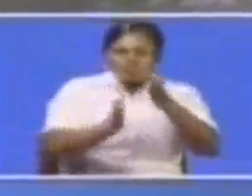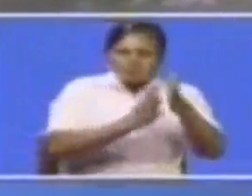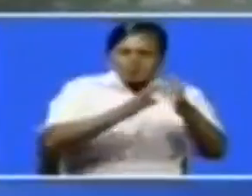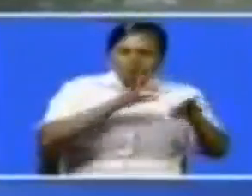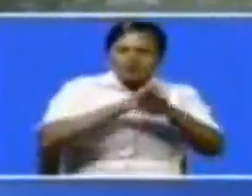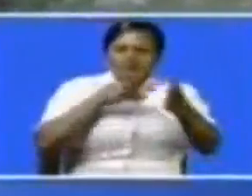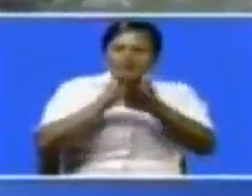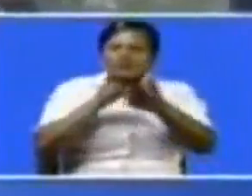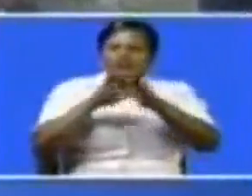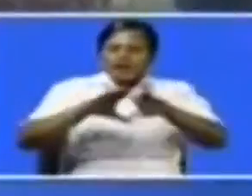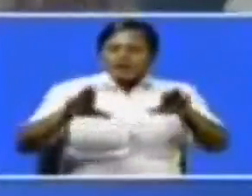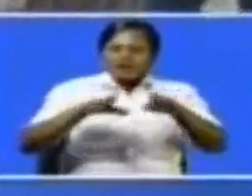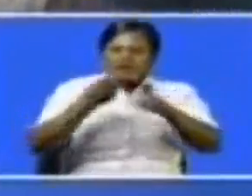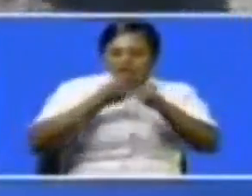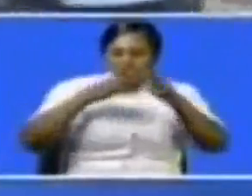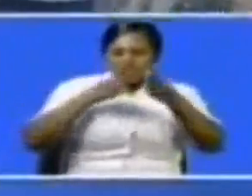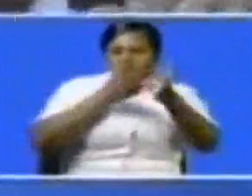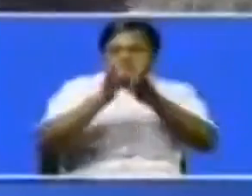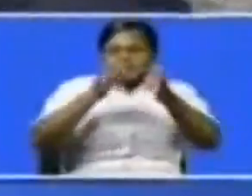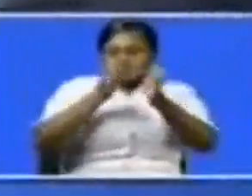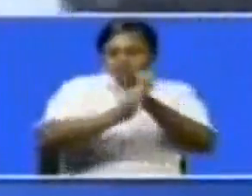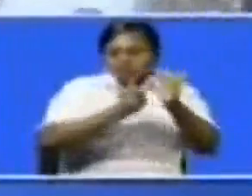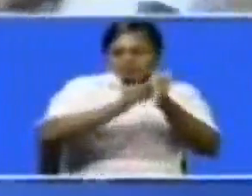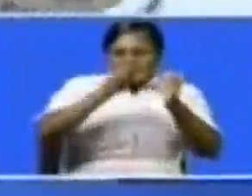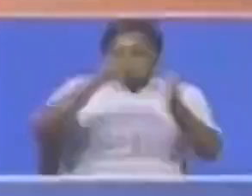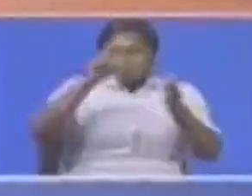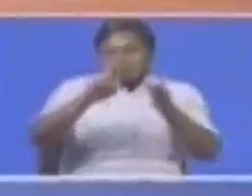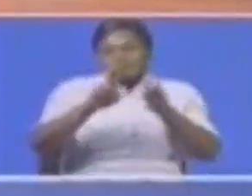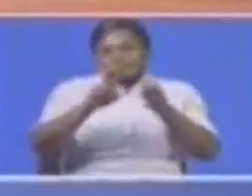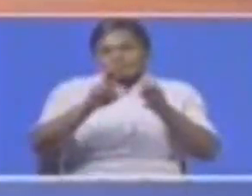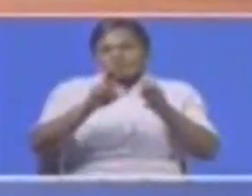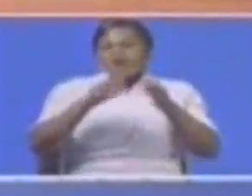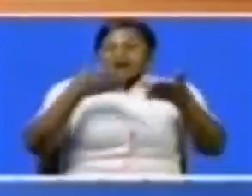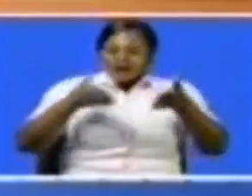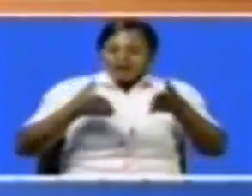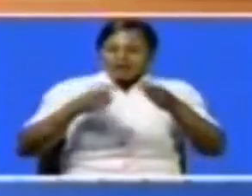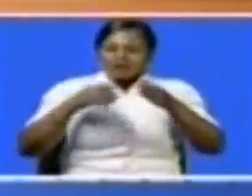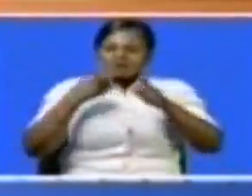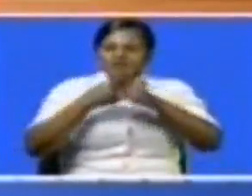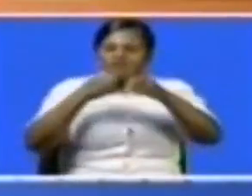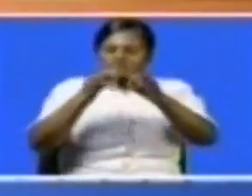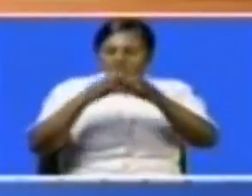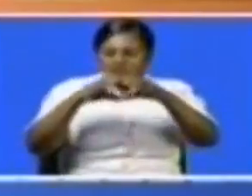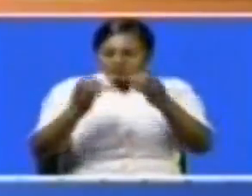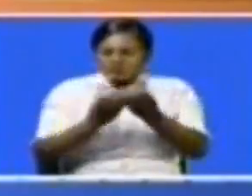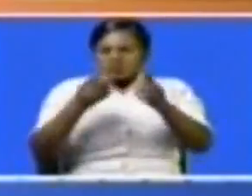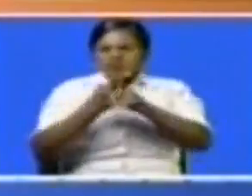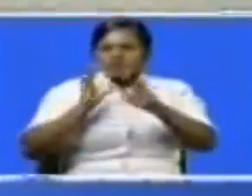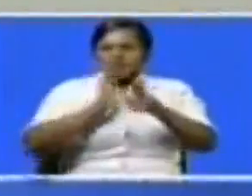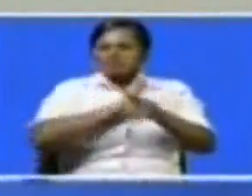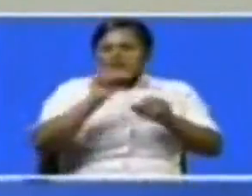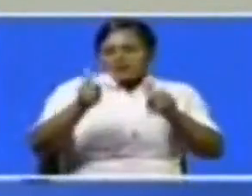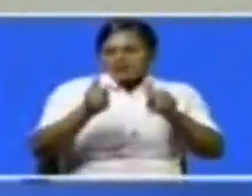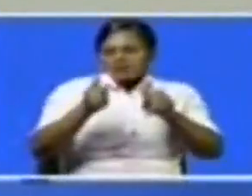kufidia ununuzi wa ardhi ya umma kwa ajili ya ujenzi wa reli ya kisasa ya SGR. Mashirika ya jamii sasa inamtaka Swazuri na makamishina